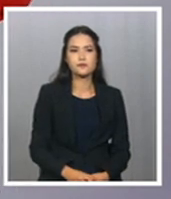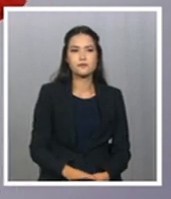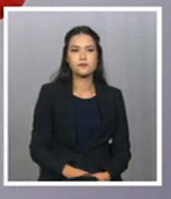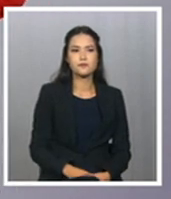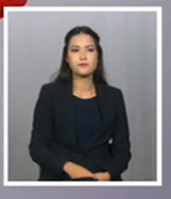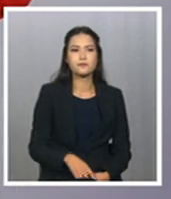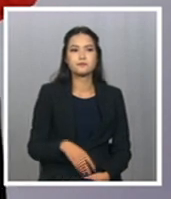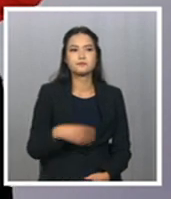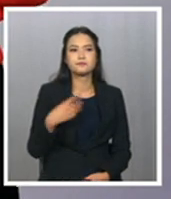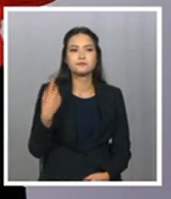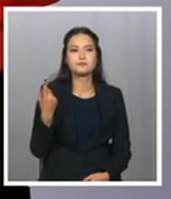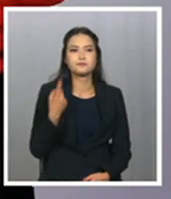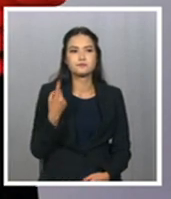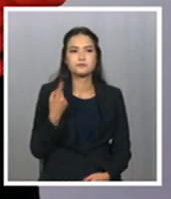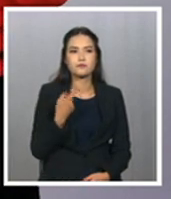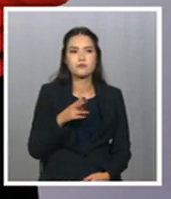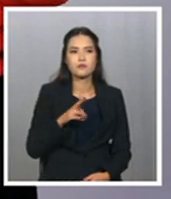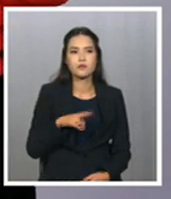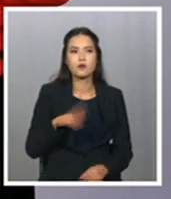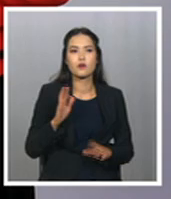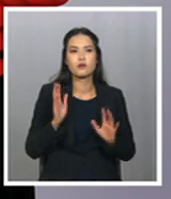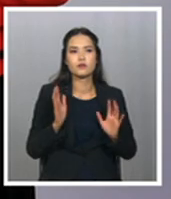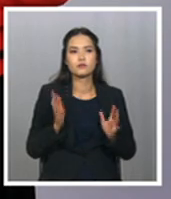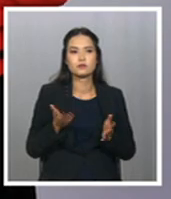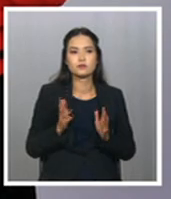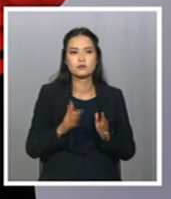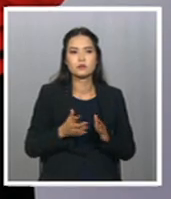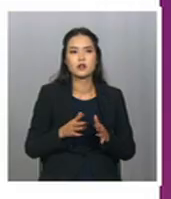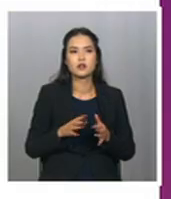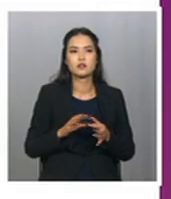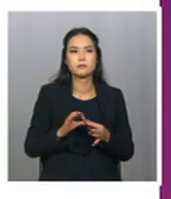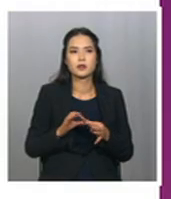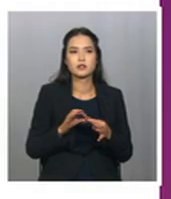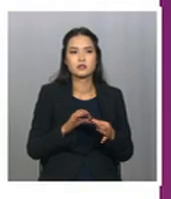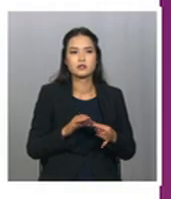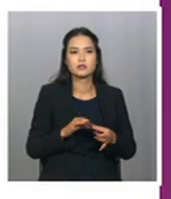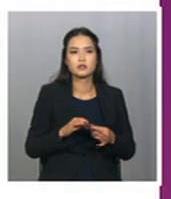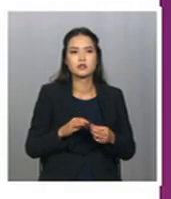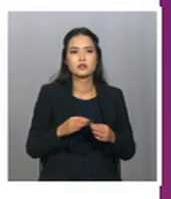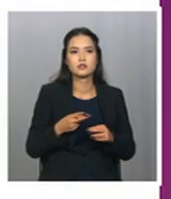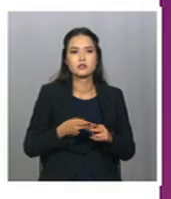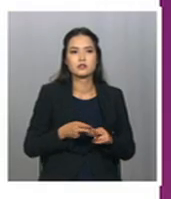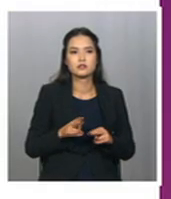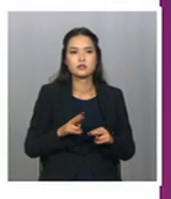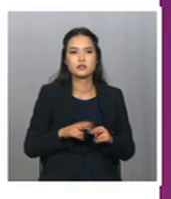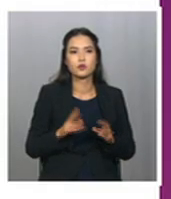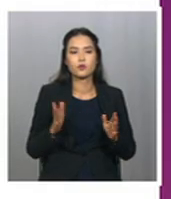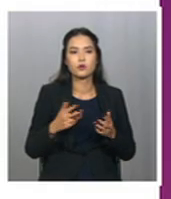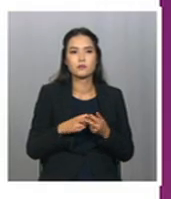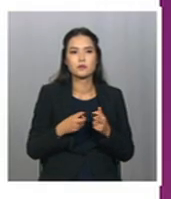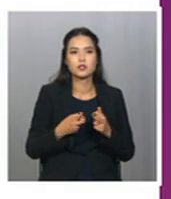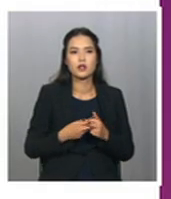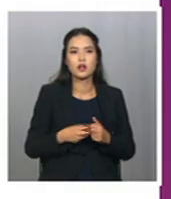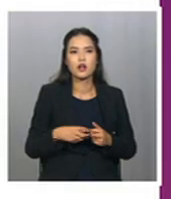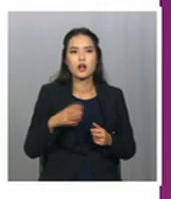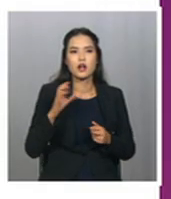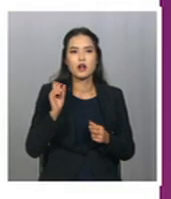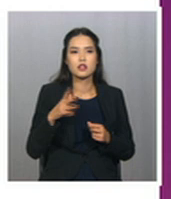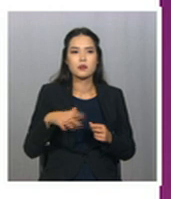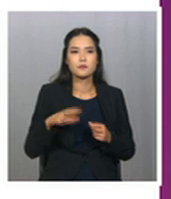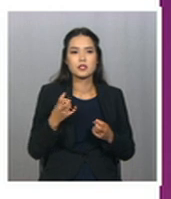Алғашқы үзінді оқиғаның байланысын көрсетеді. Ондағы көтерілген мәселелер адами